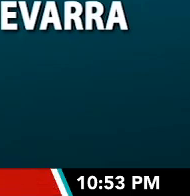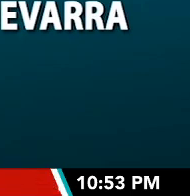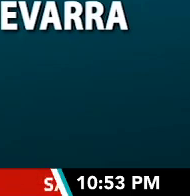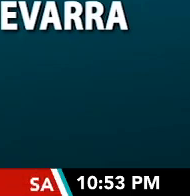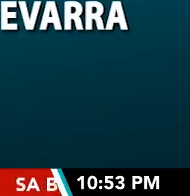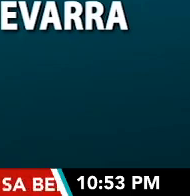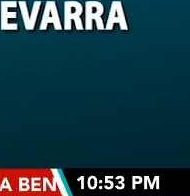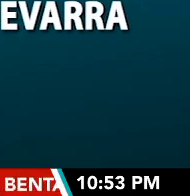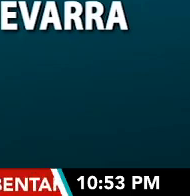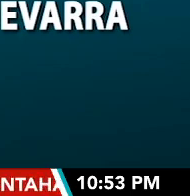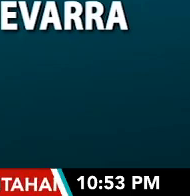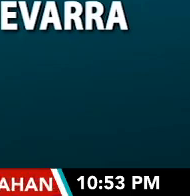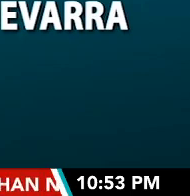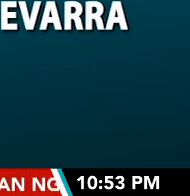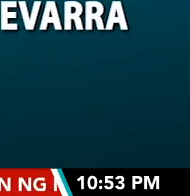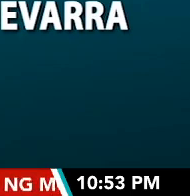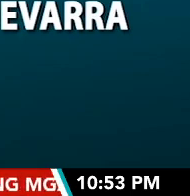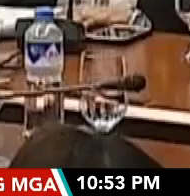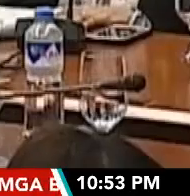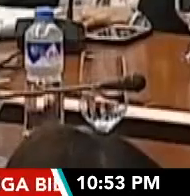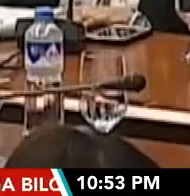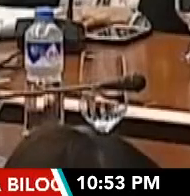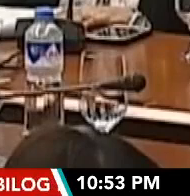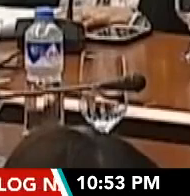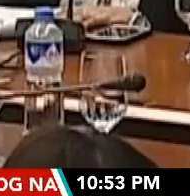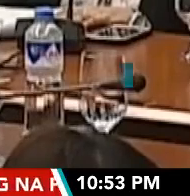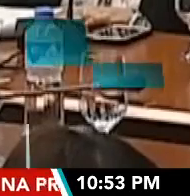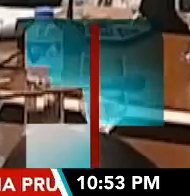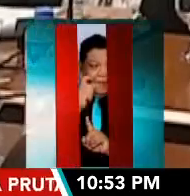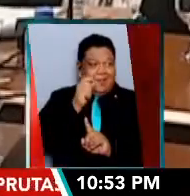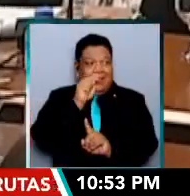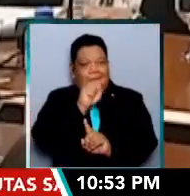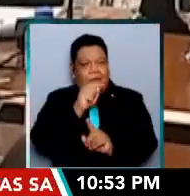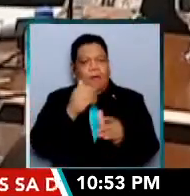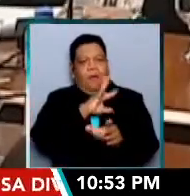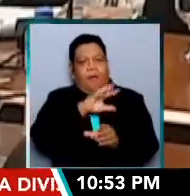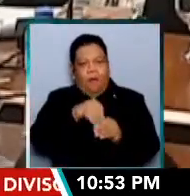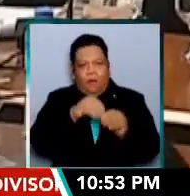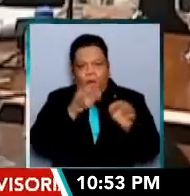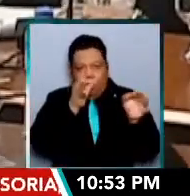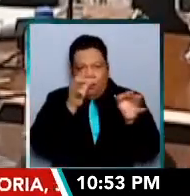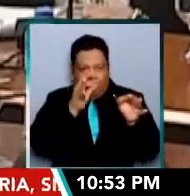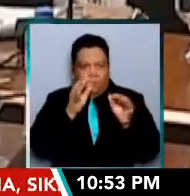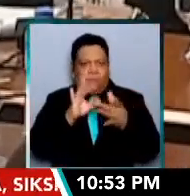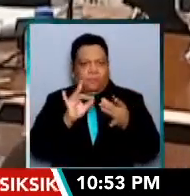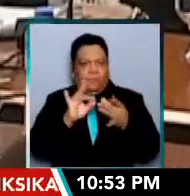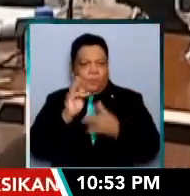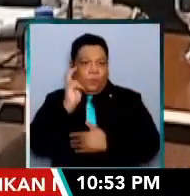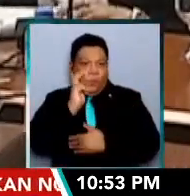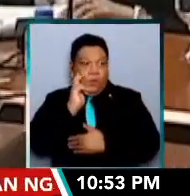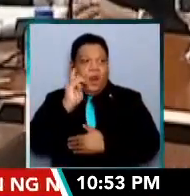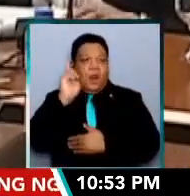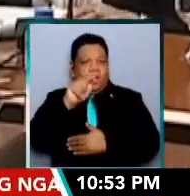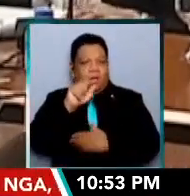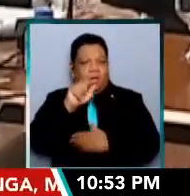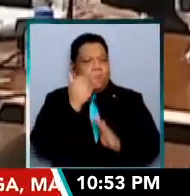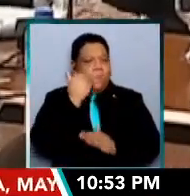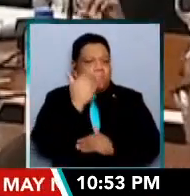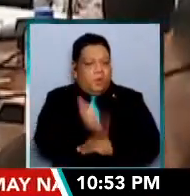Espinosa na pinangalanan noon ni Pangulong Duterte na sangkot umano sa droga. Kalaunay napatay ang nakatatandang Espinosa sa